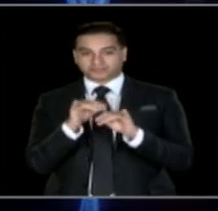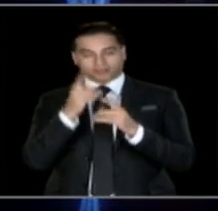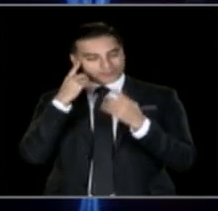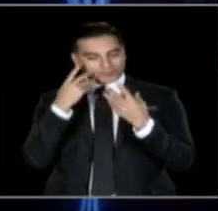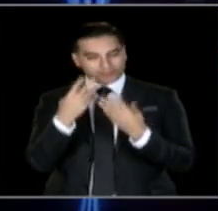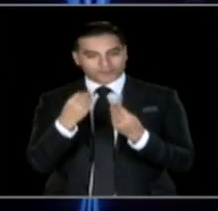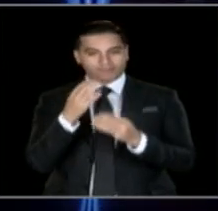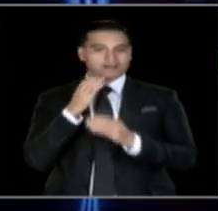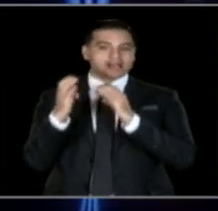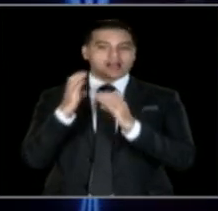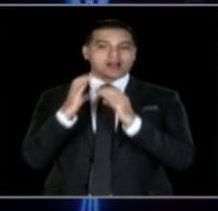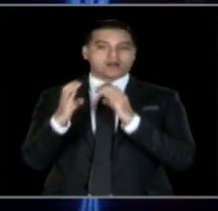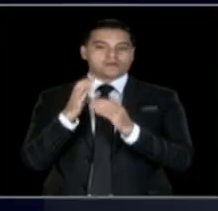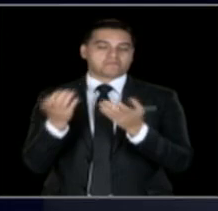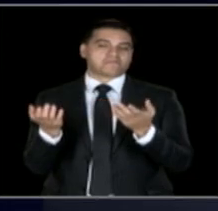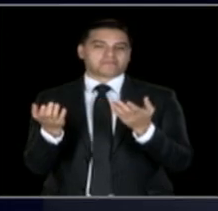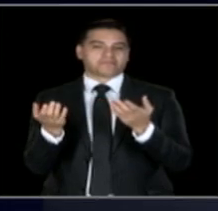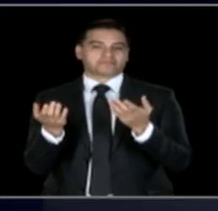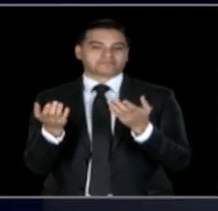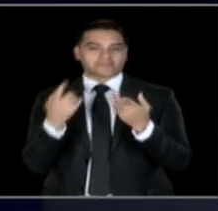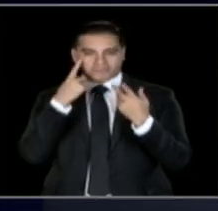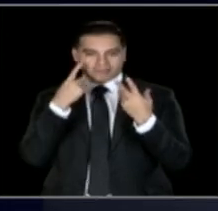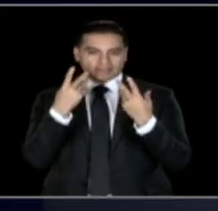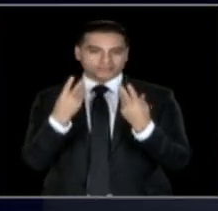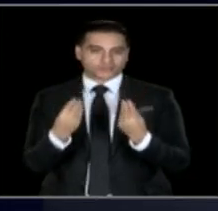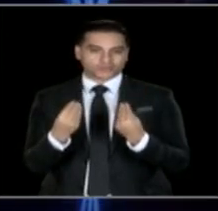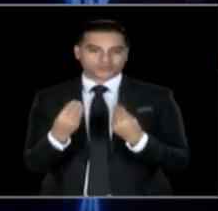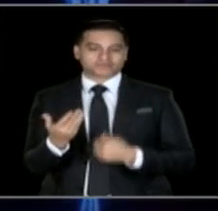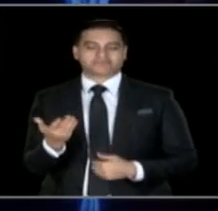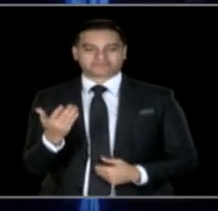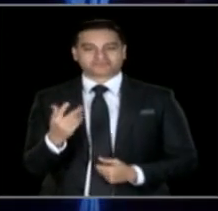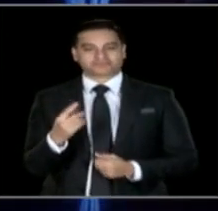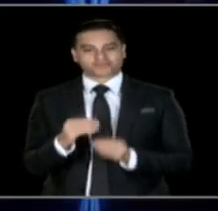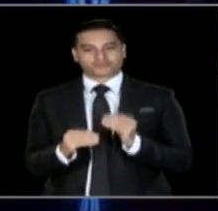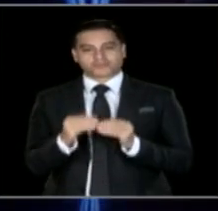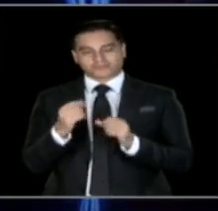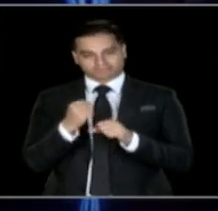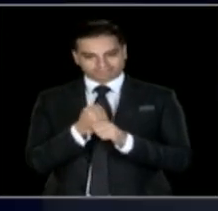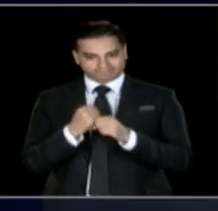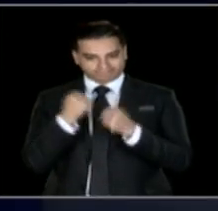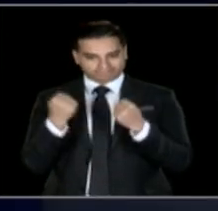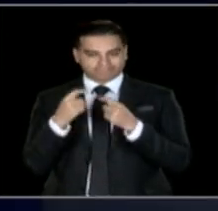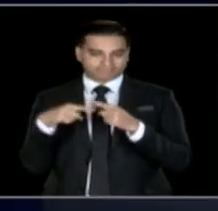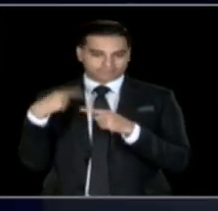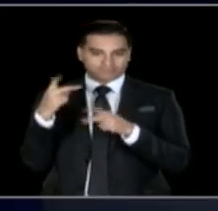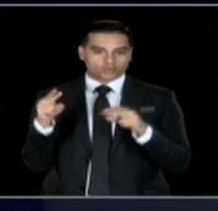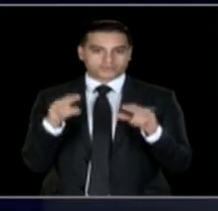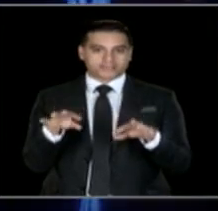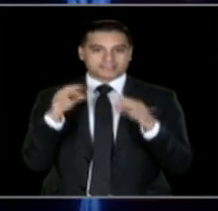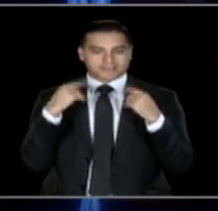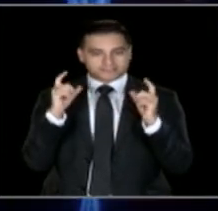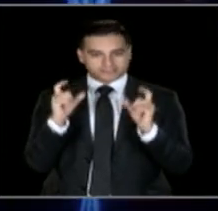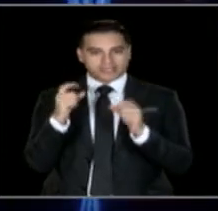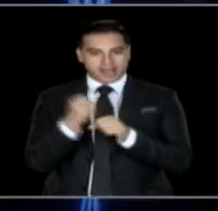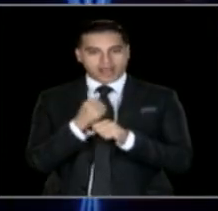هديتوا وابتديتوا تفكروا كويس وبهدوء وتجاوبوا صح. شدوا حيلكوا، الموسم الجديد عايز